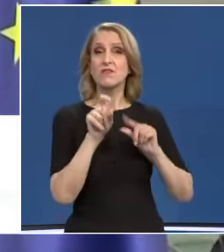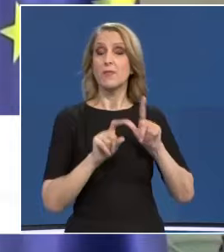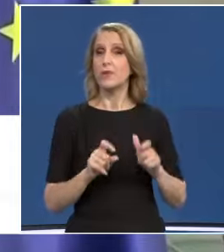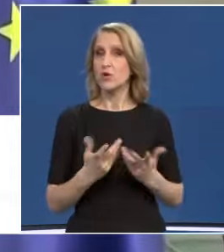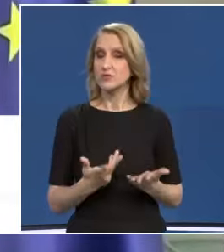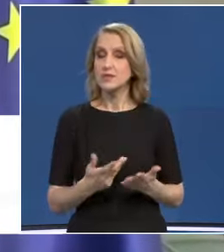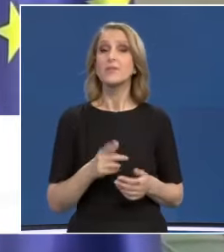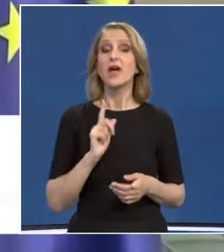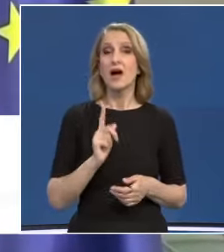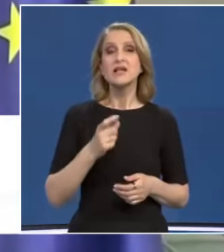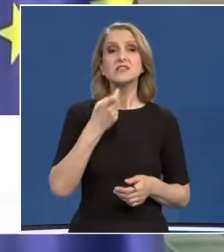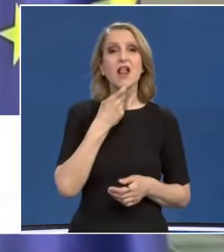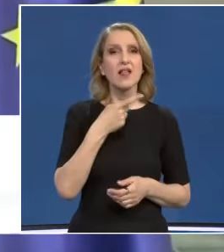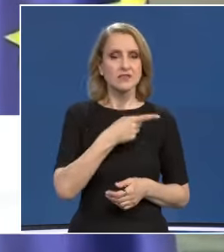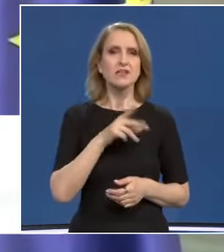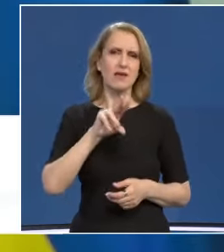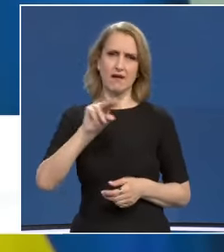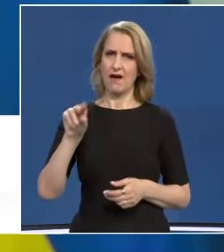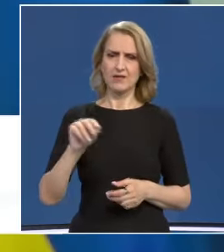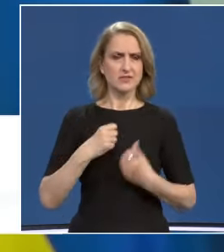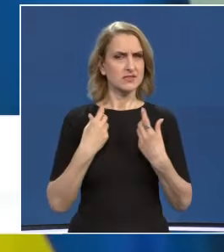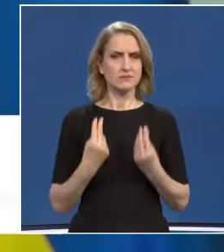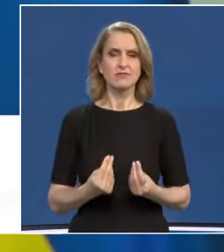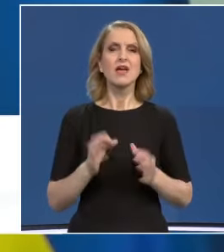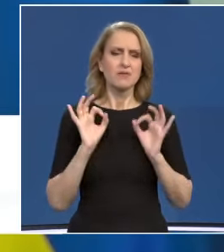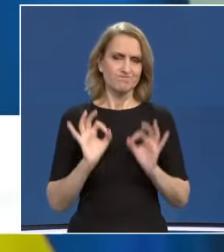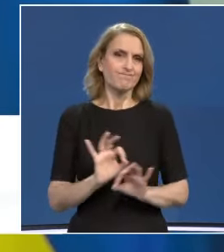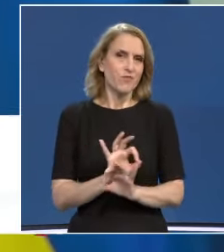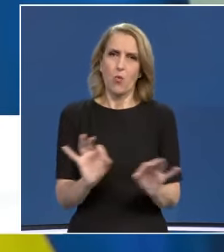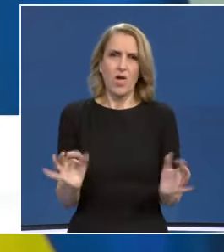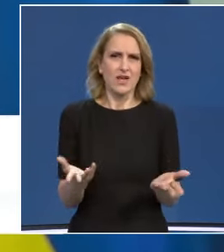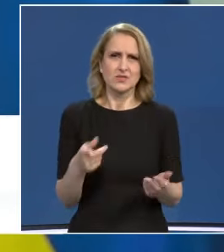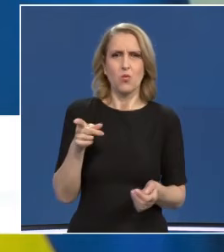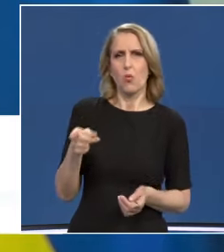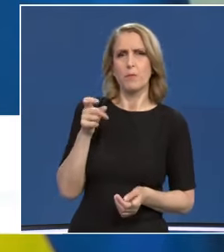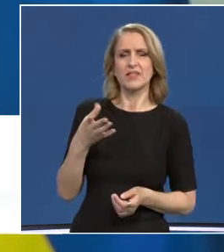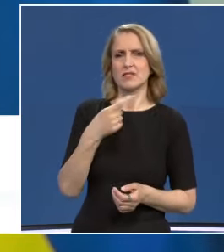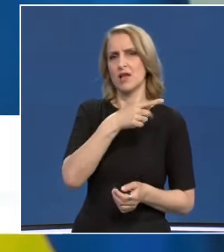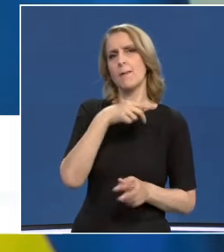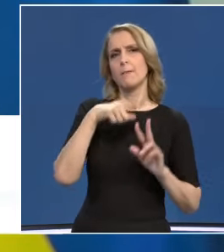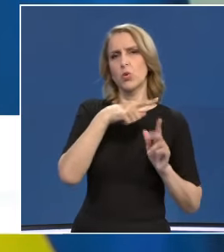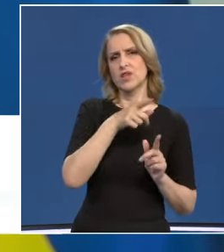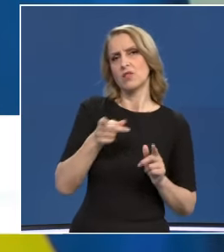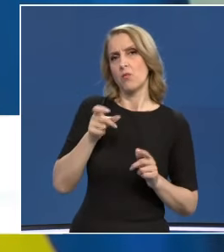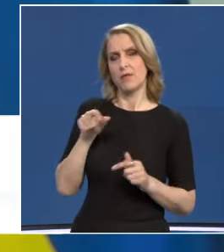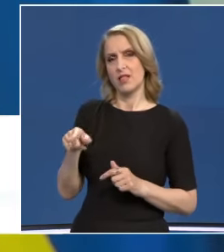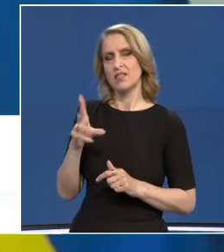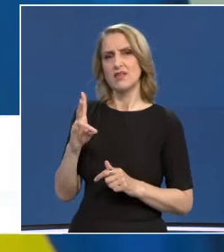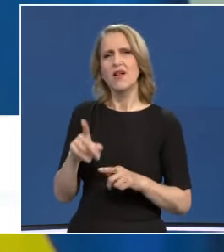украинският президент Володимир Зеленски заяви. Очевидно е, че е бил убит от Путин, както хиляди други, които са